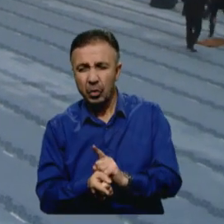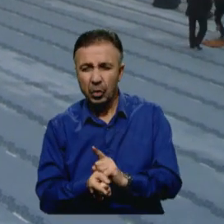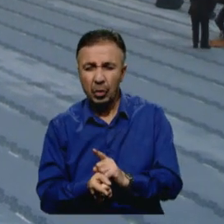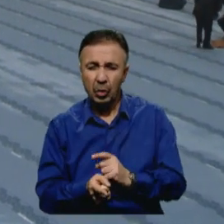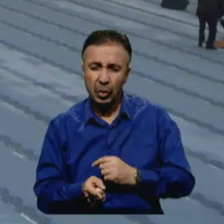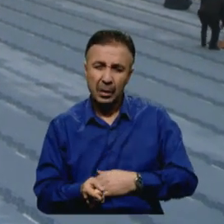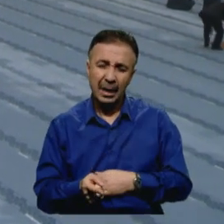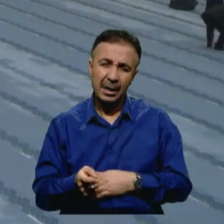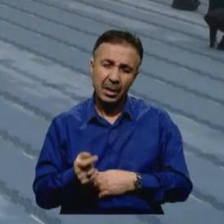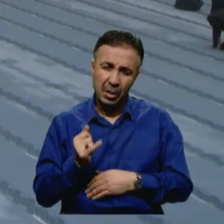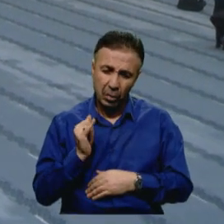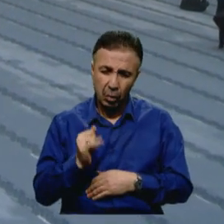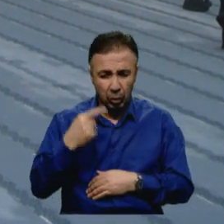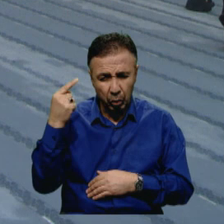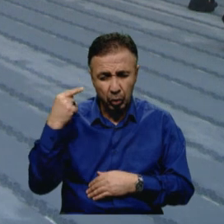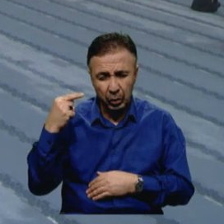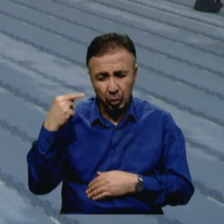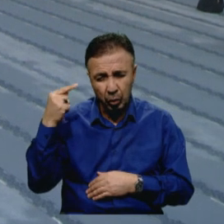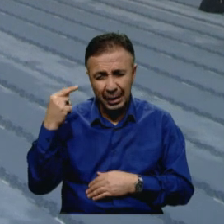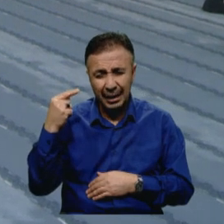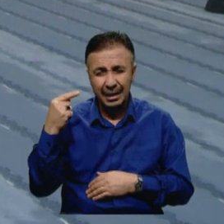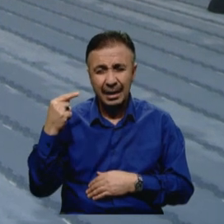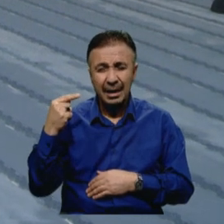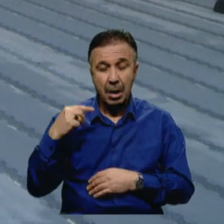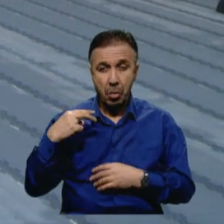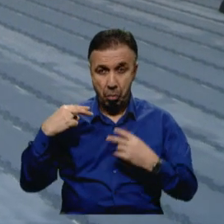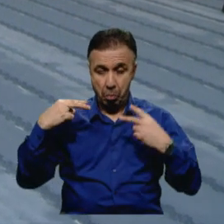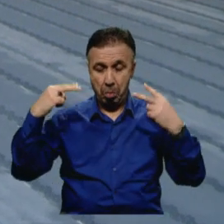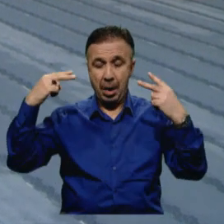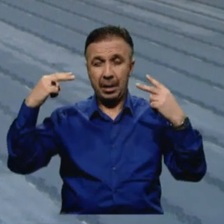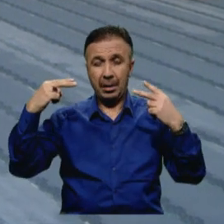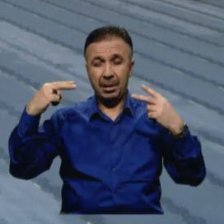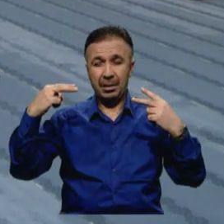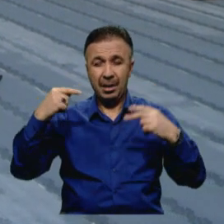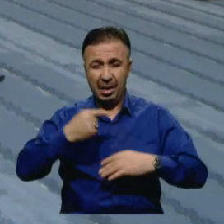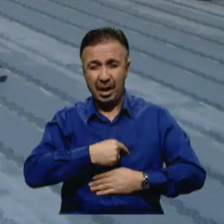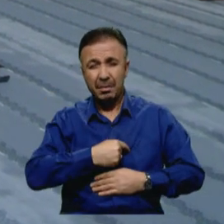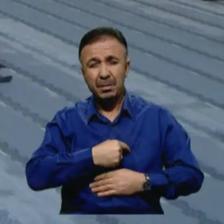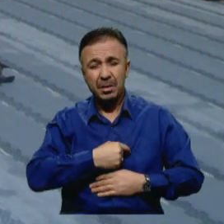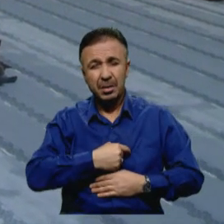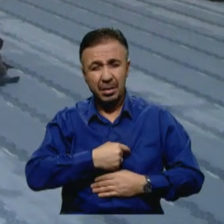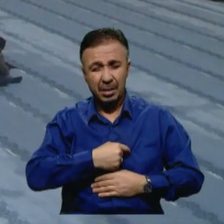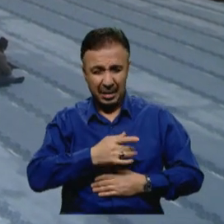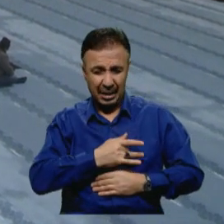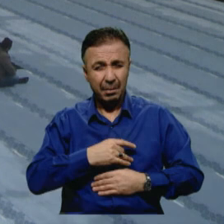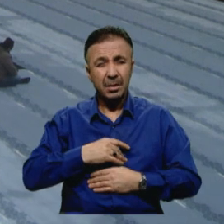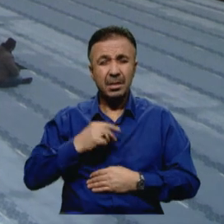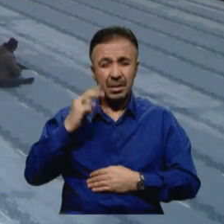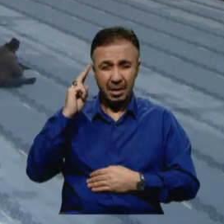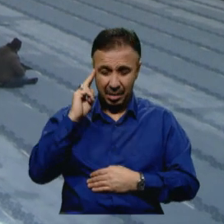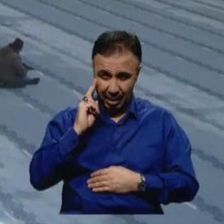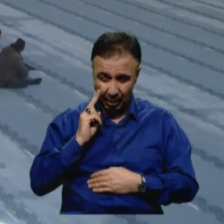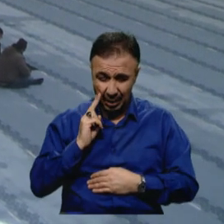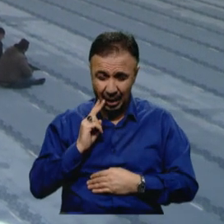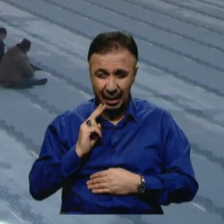düşünceden, riyadan, gösterişten demek ki zihnimizi, gönlümüzü, kalbimizi arındırıp her şeyi Allah rızası için